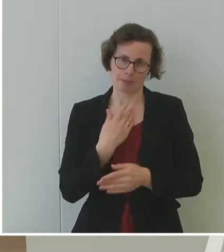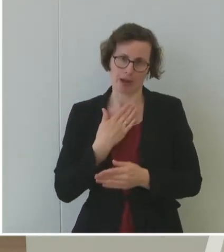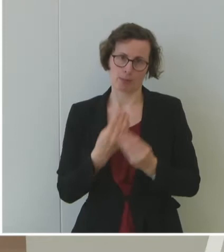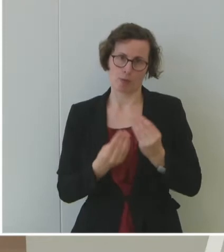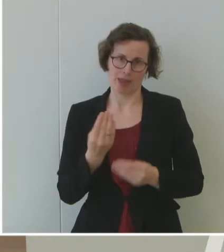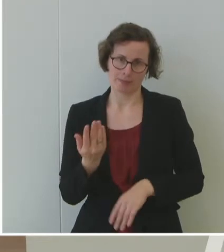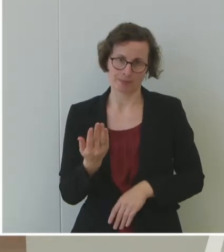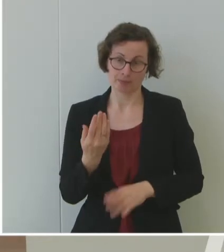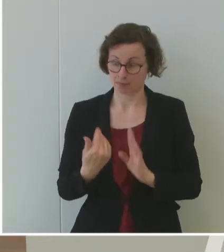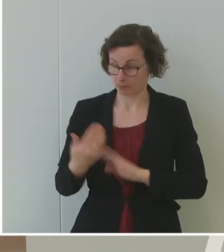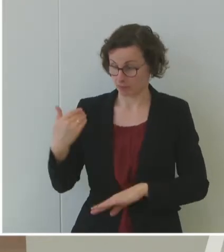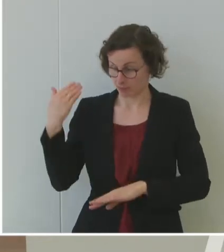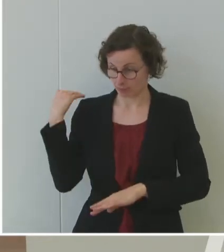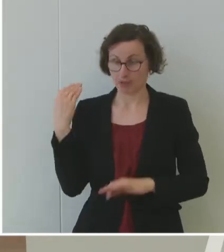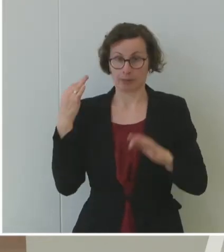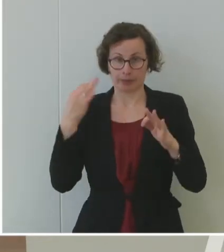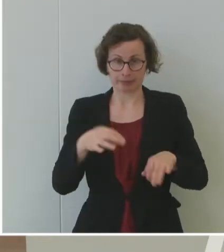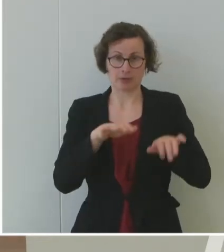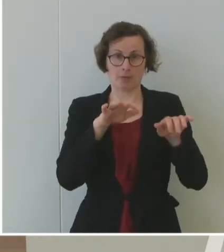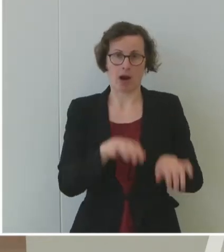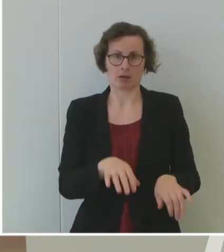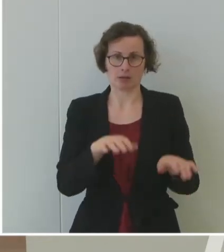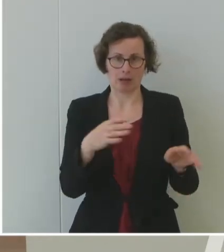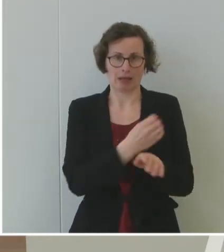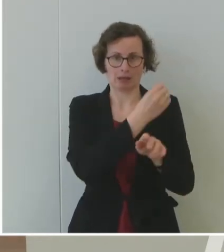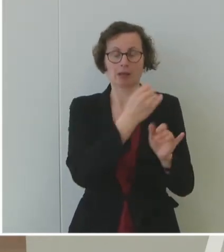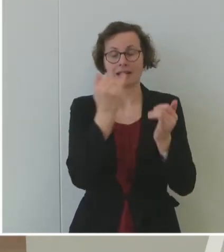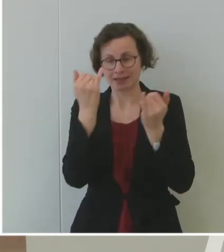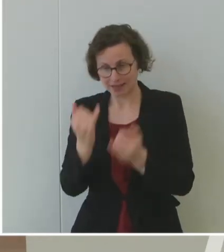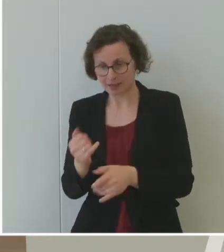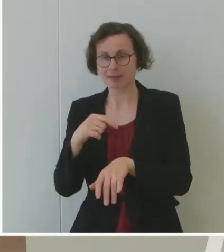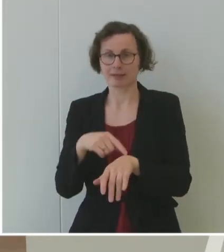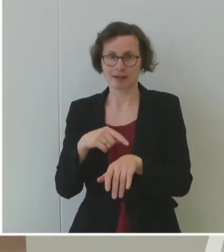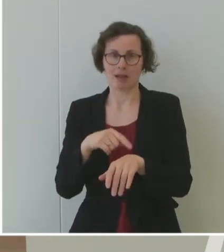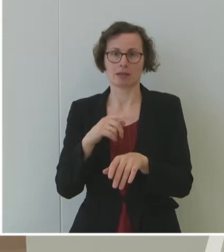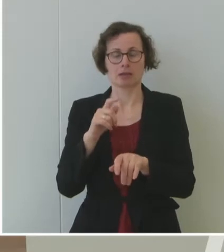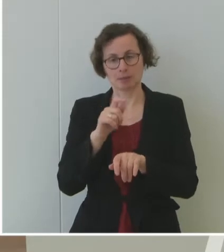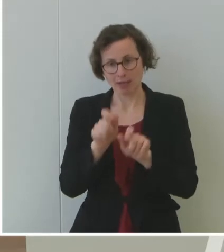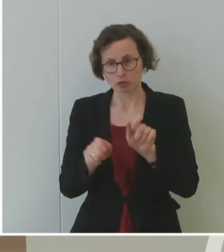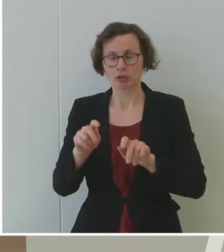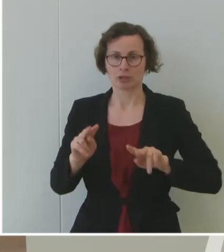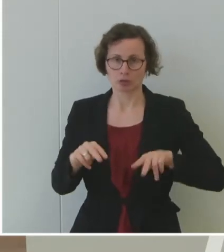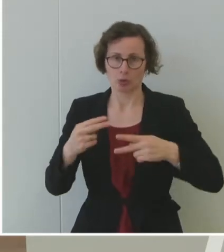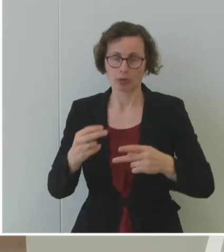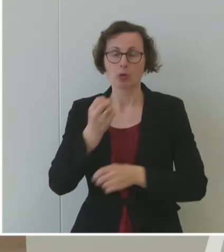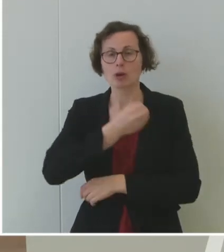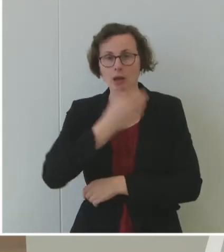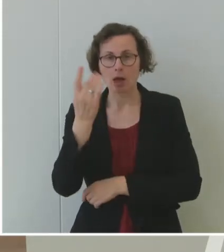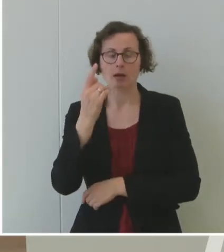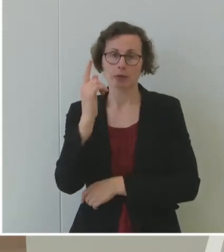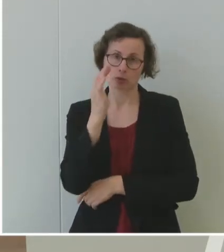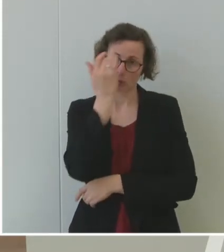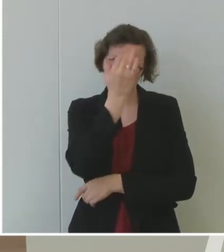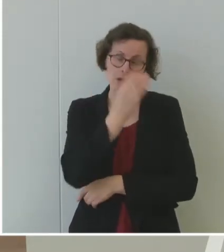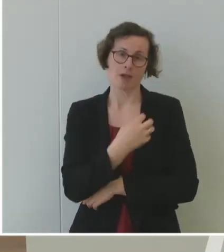vor wenigen Jahren über Nacht die Banken gerettet. Es wird jetzt Zeit, dass sie auch etwas zurückgeben. Und natürlich müssen wir auch über eine